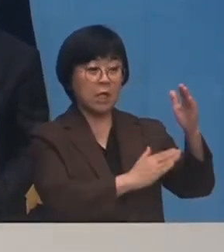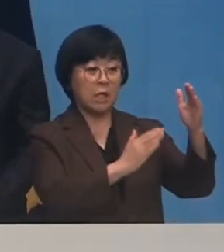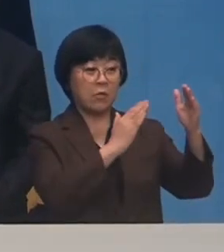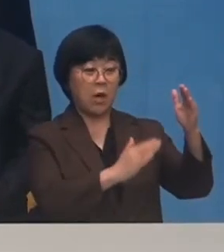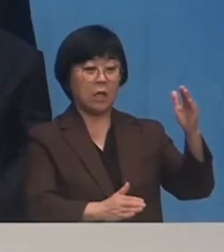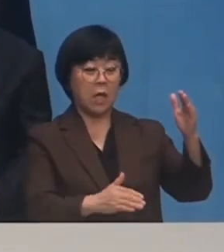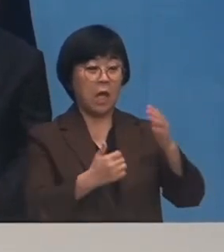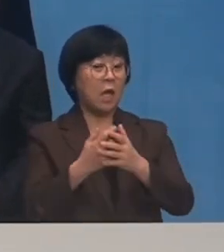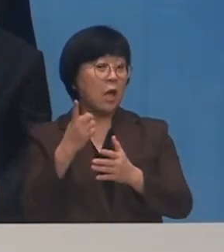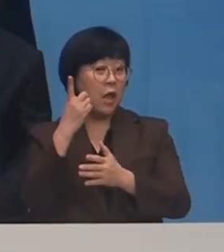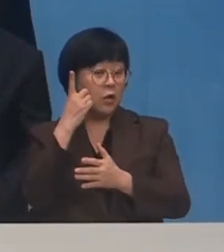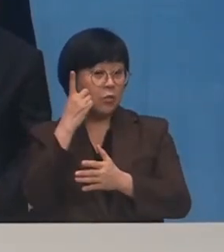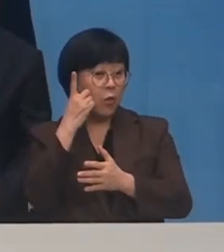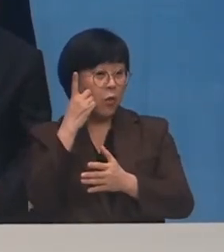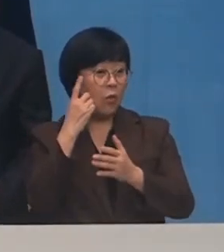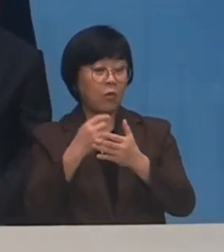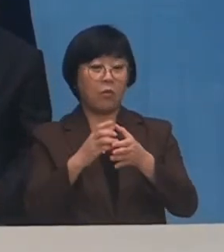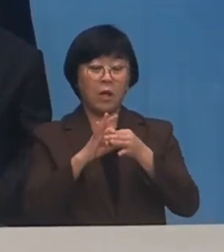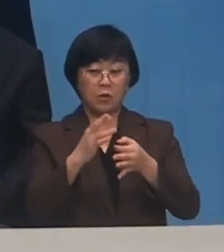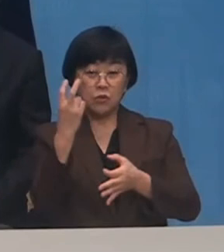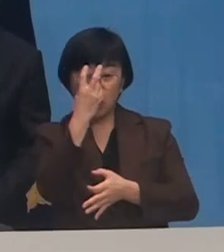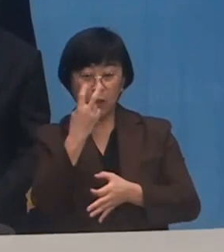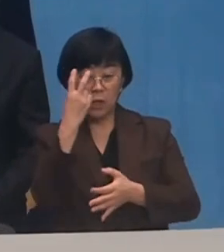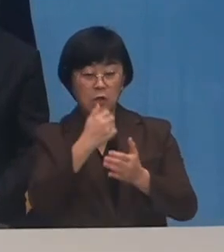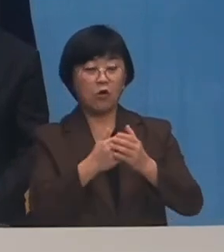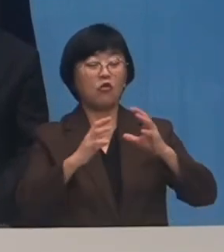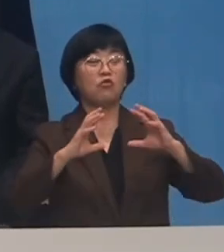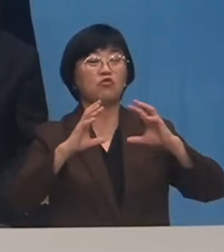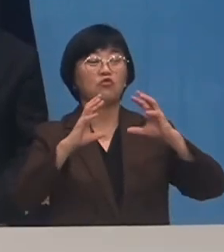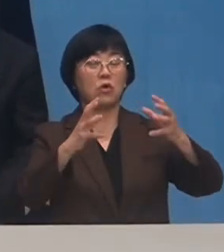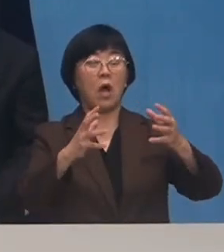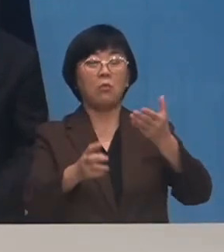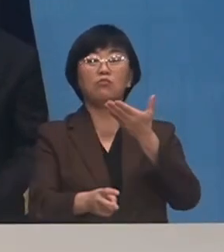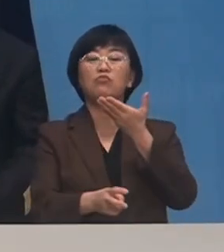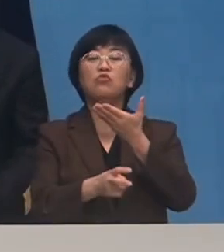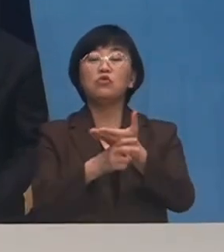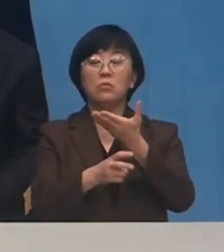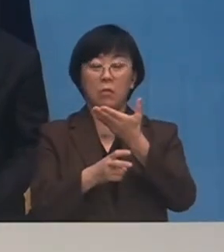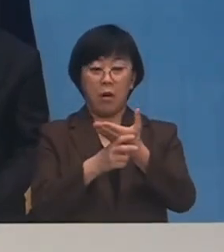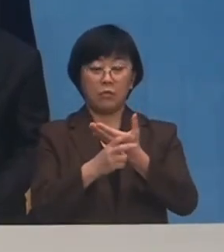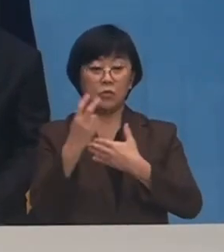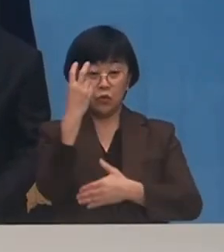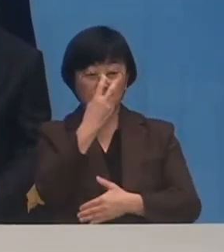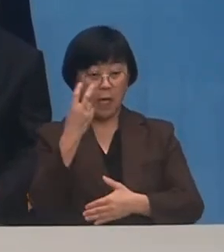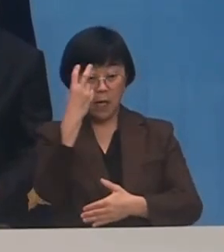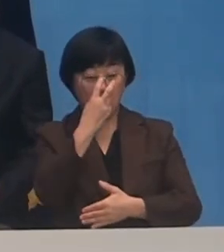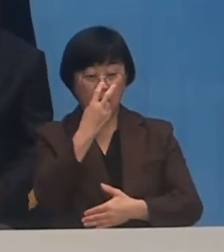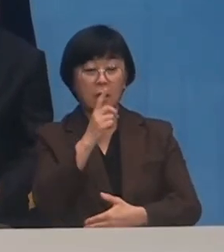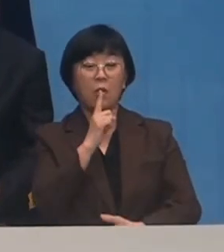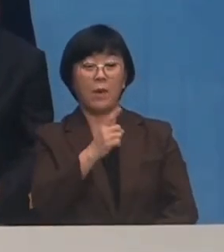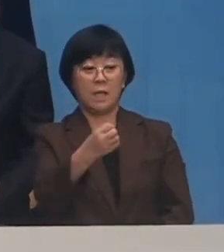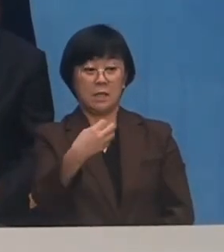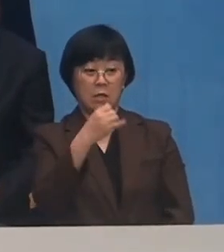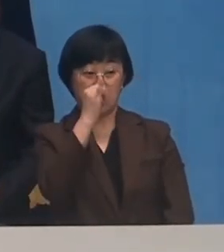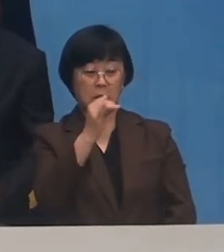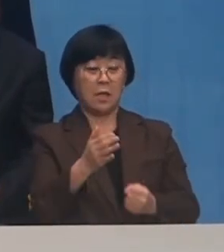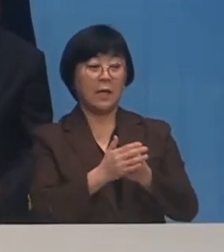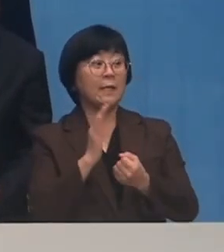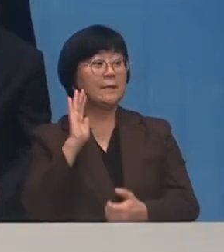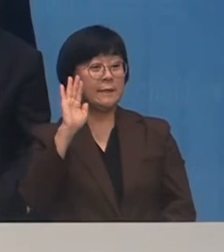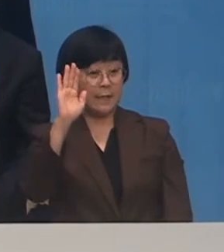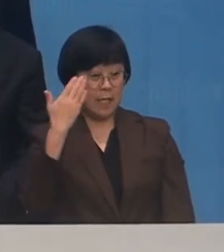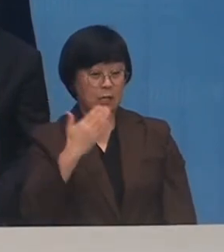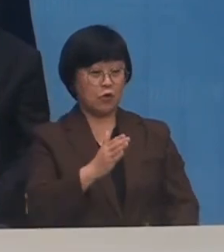수사기관의 통신자료 조회에 대해서 국가기관의 불법 사찰이다 라고 하더니